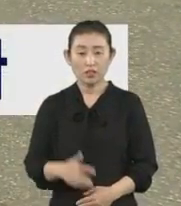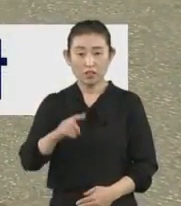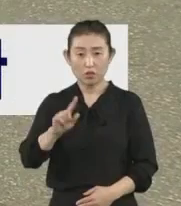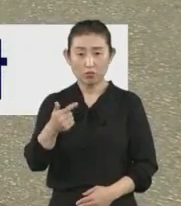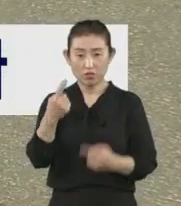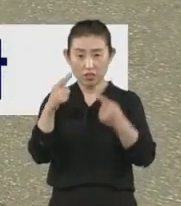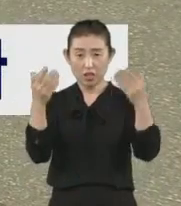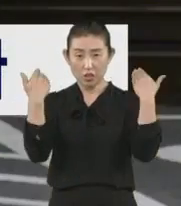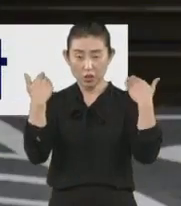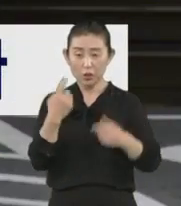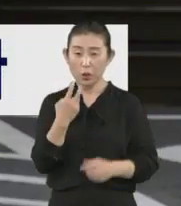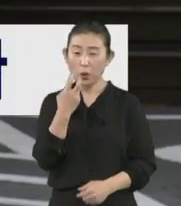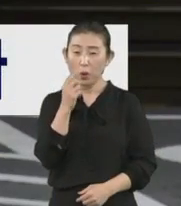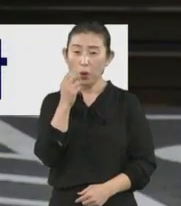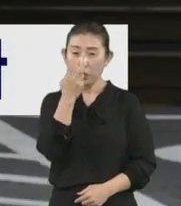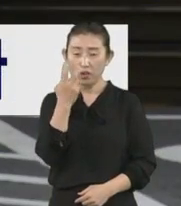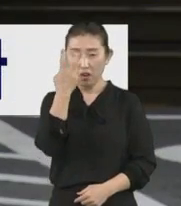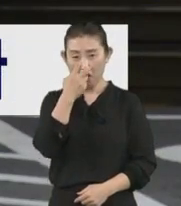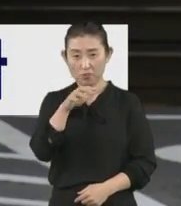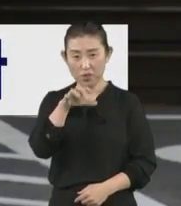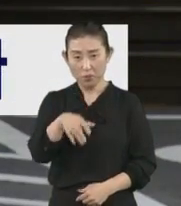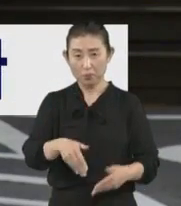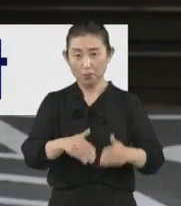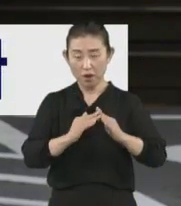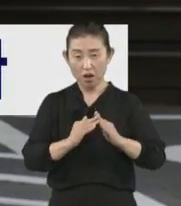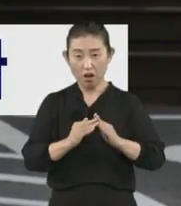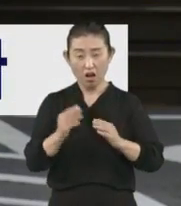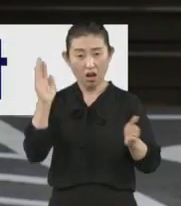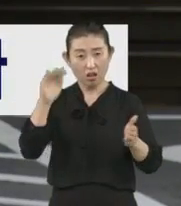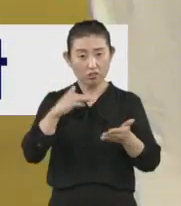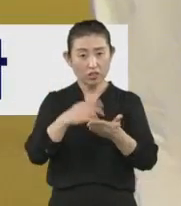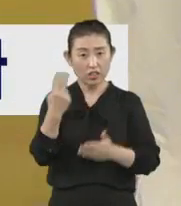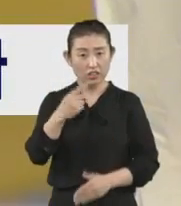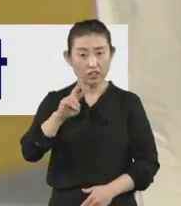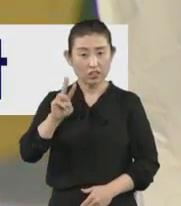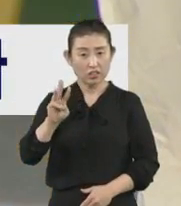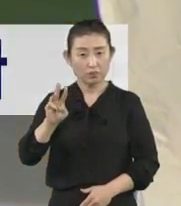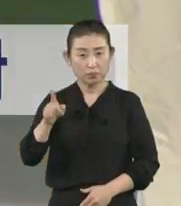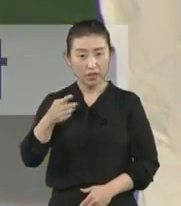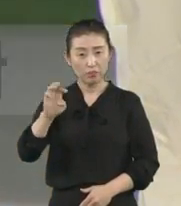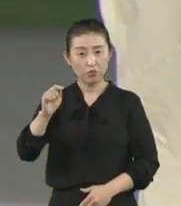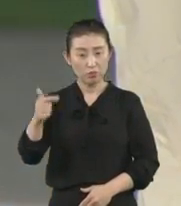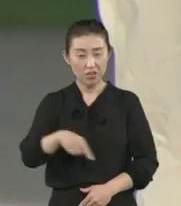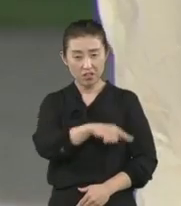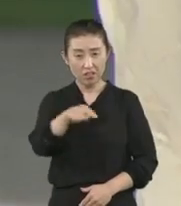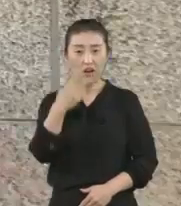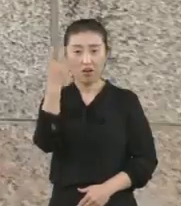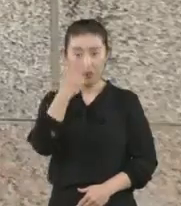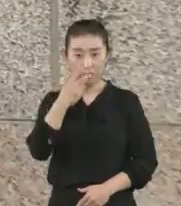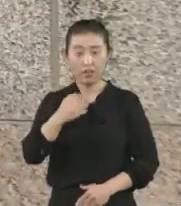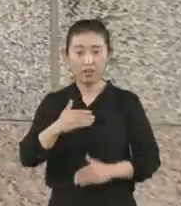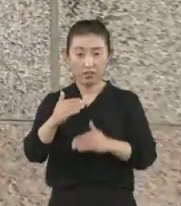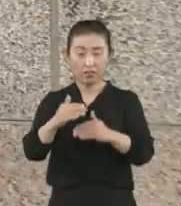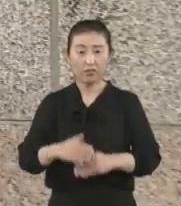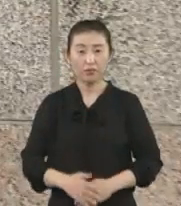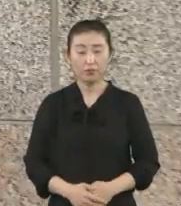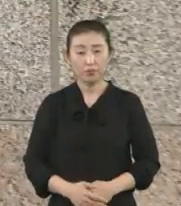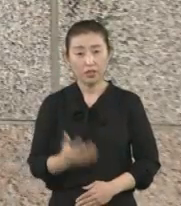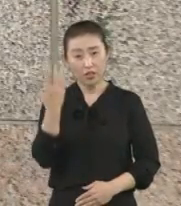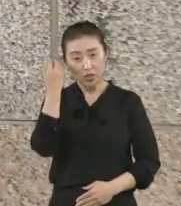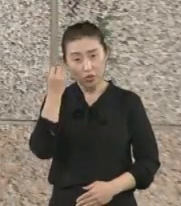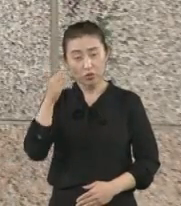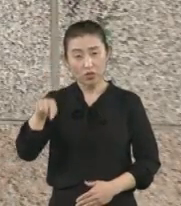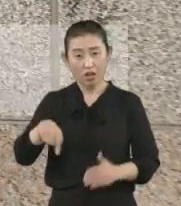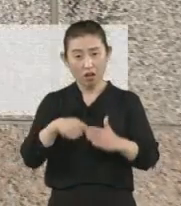선문대 안에 선별 진료소를 설치하고 학생 등 2,136명에 대해 전수검사에 들어갔습니다. 기숙사